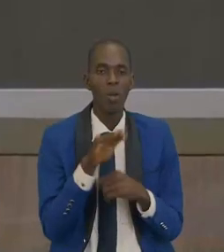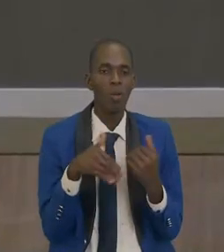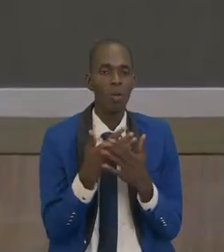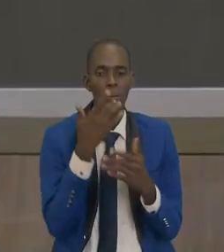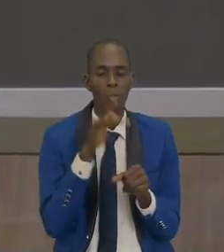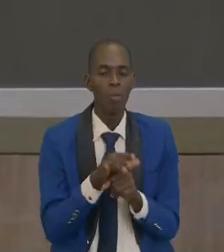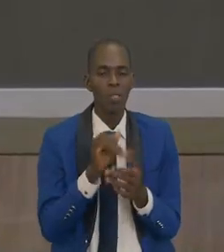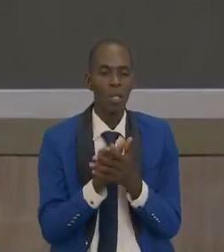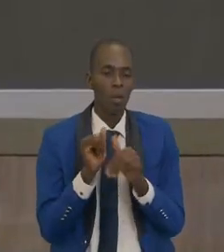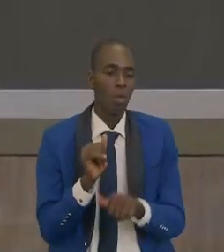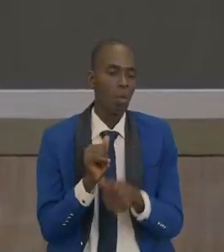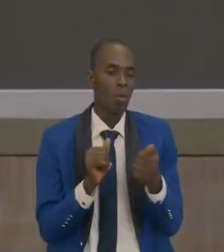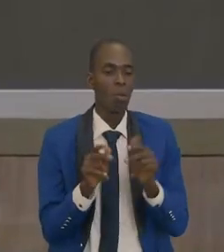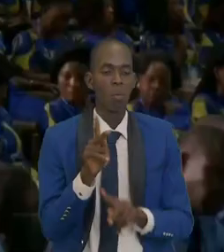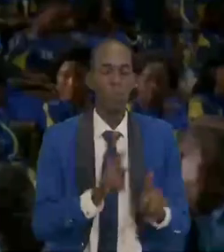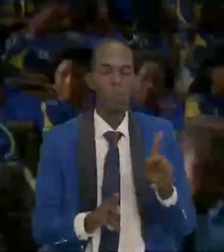pas.